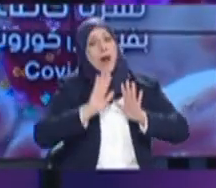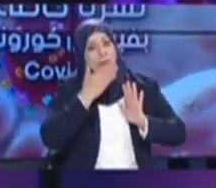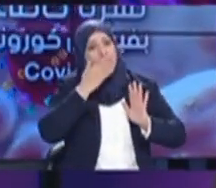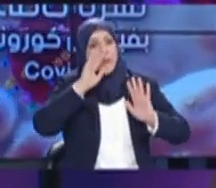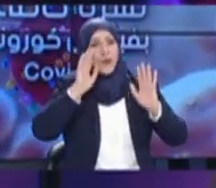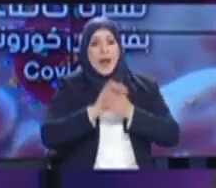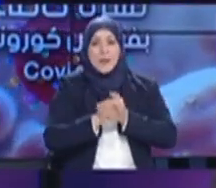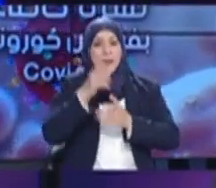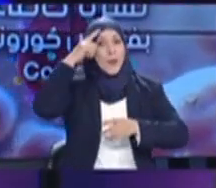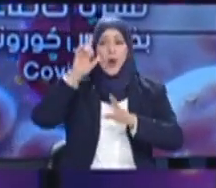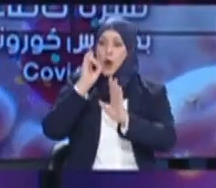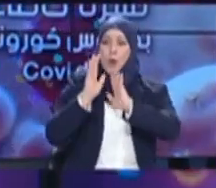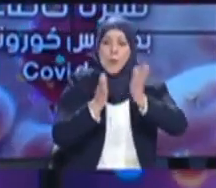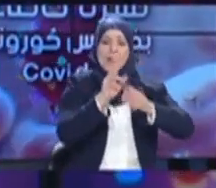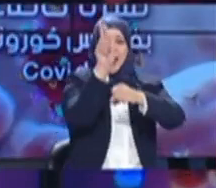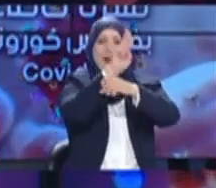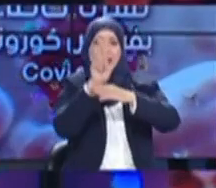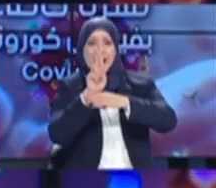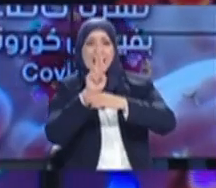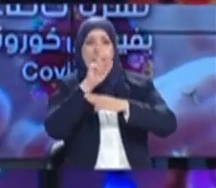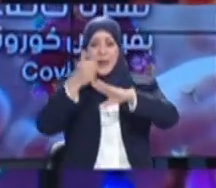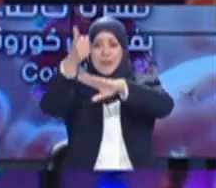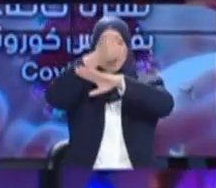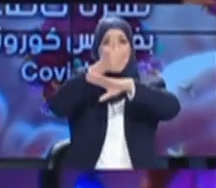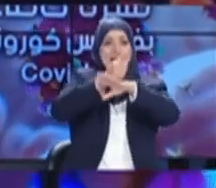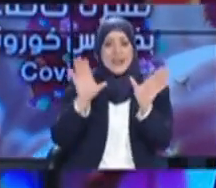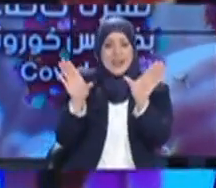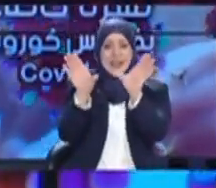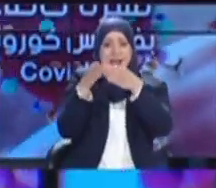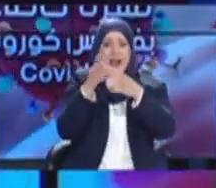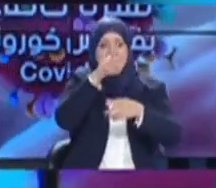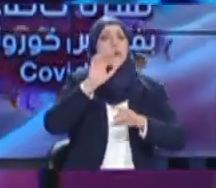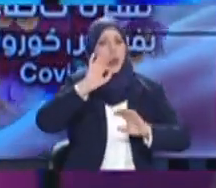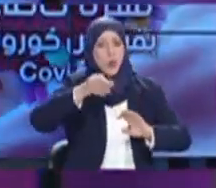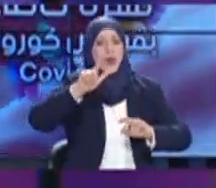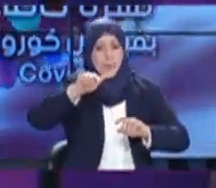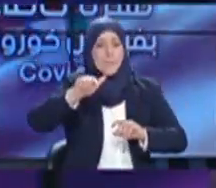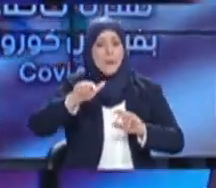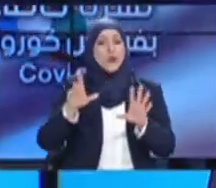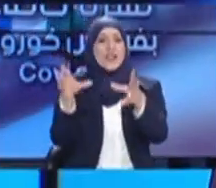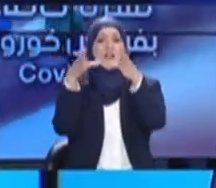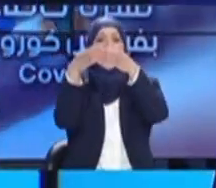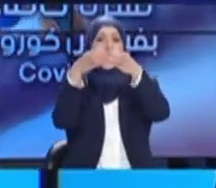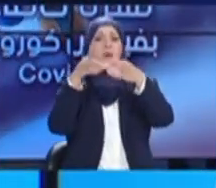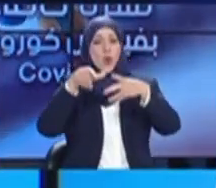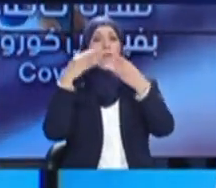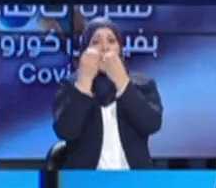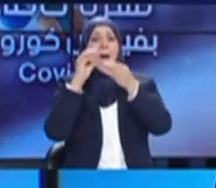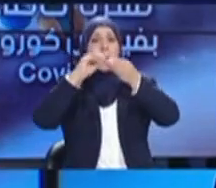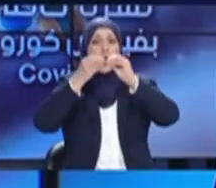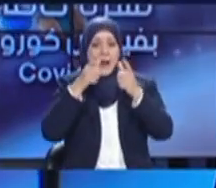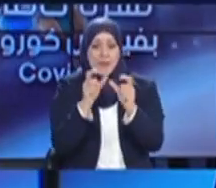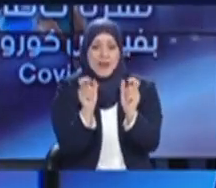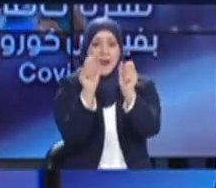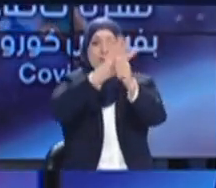الرابطه، دكتور تشيويري رئيس القسم نتاعنا وانا موجودين في خليه الازمه وقاعدين نعملوا